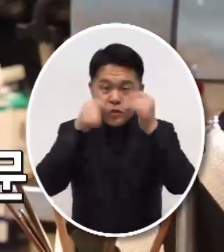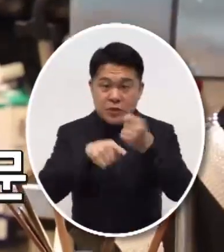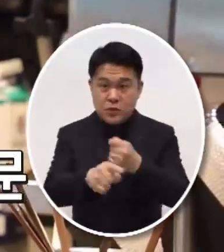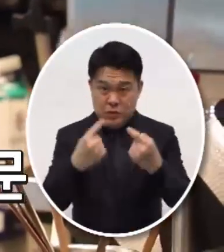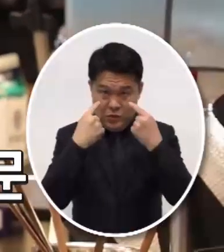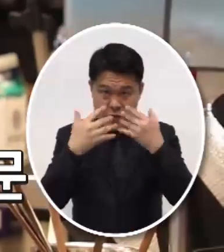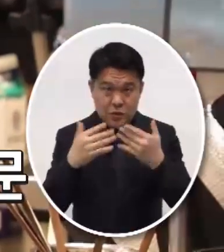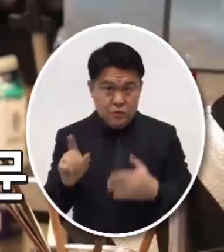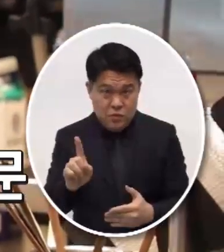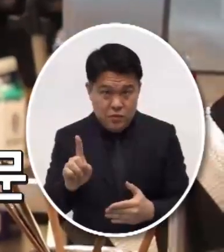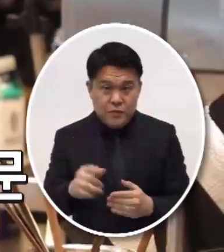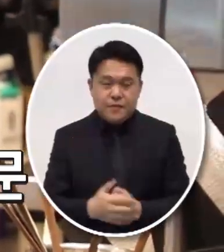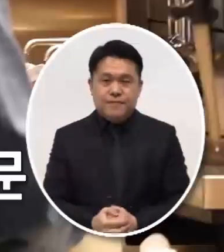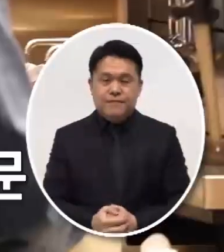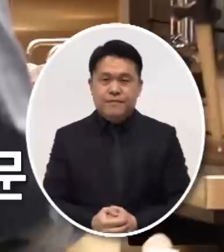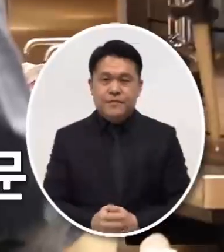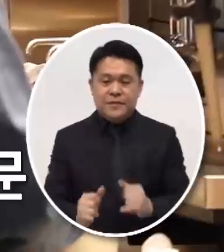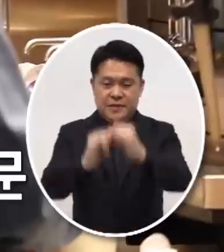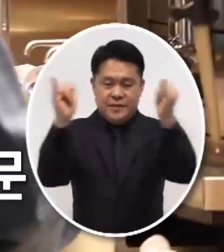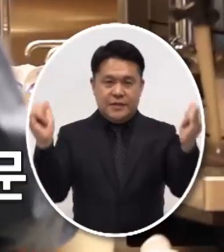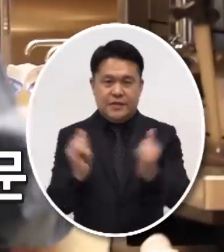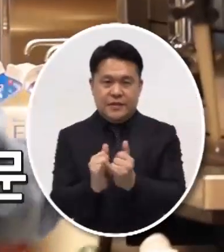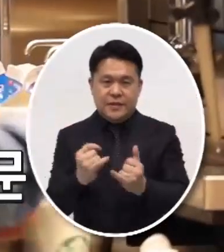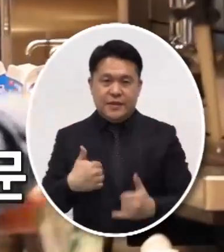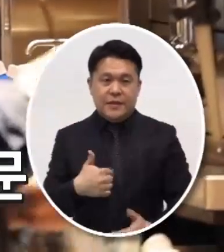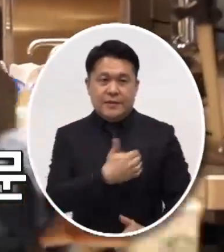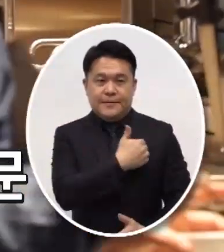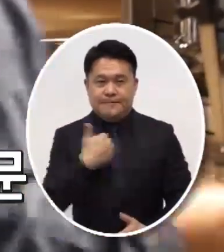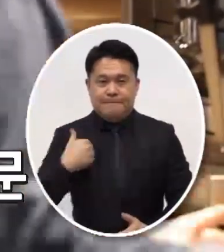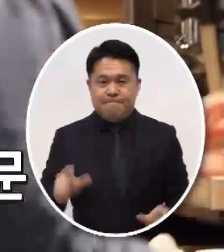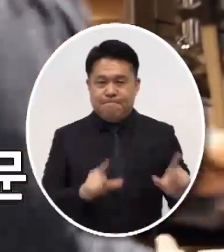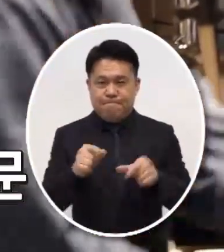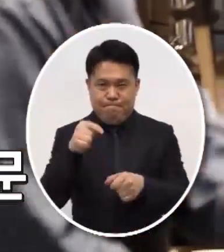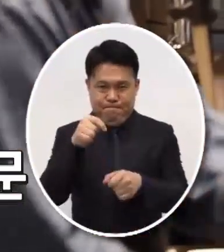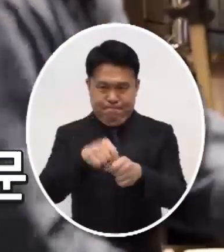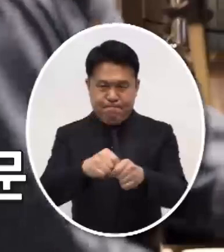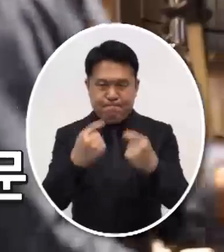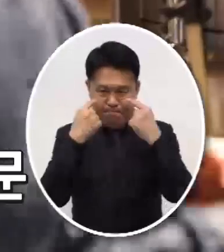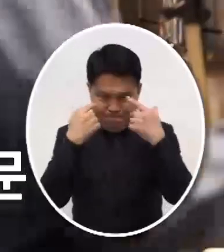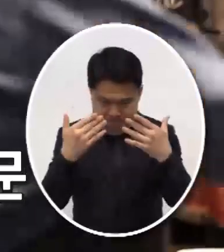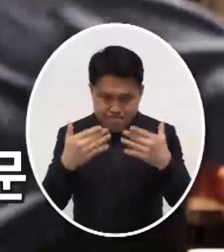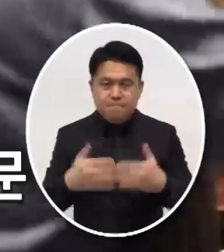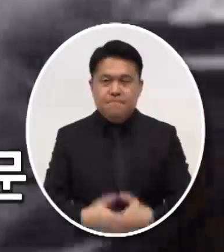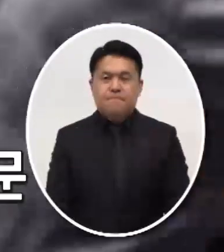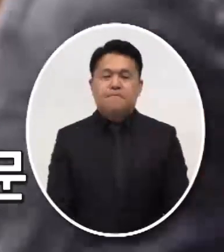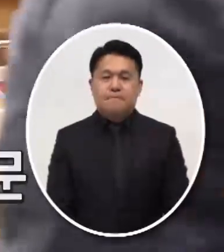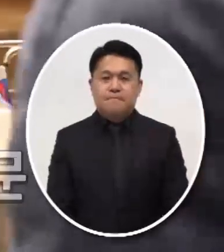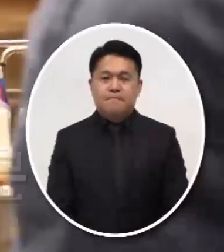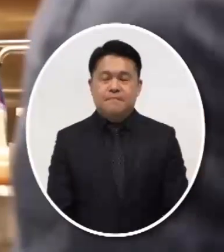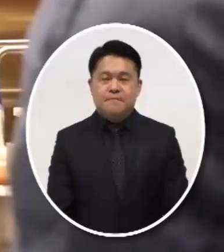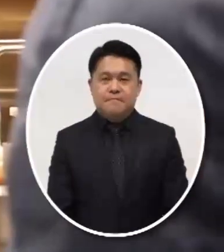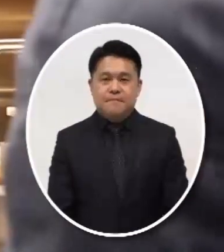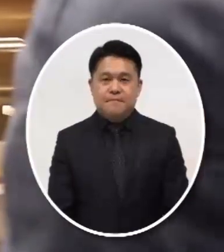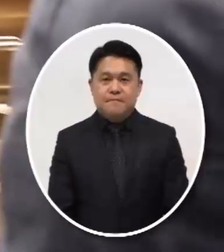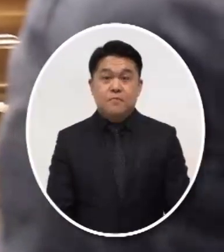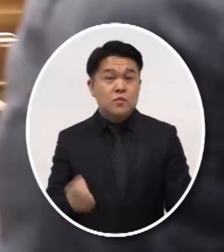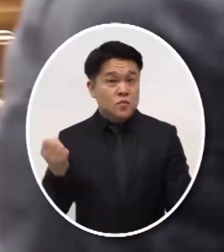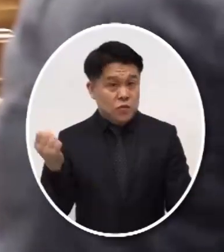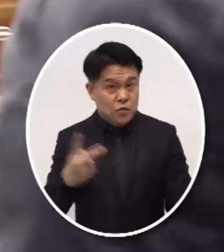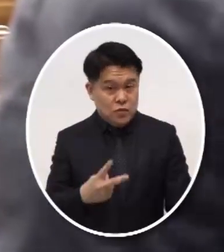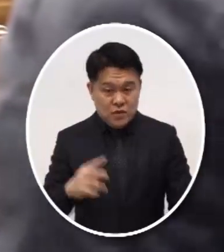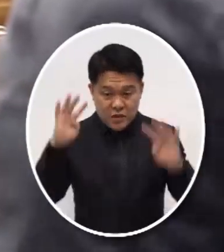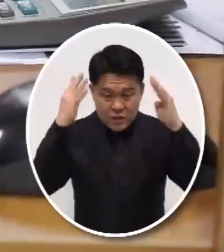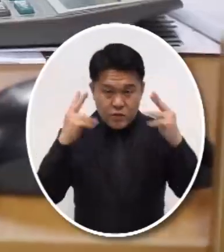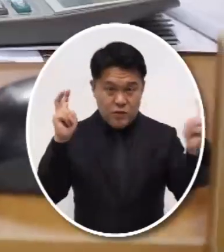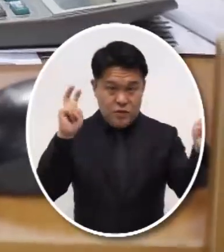분명합니다. 당당한 사회인으로서 살아가기 위해서라는 목표가 있었기 때문입니다. 그리고